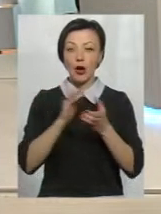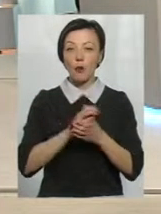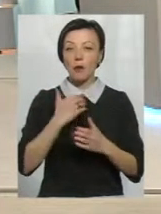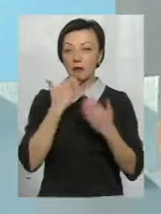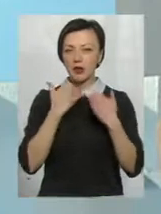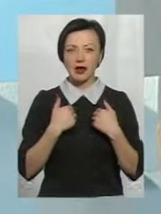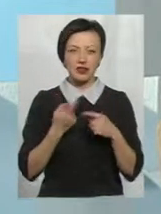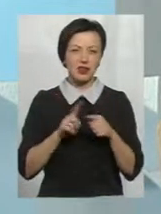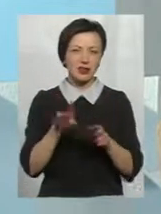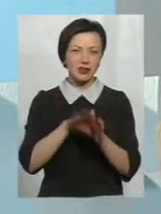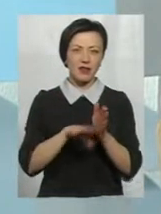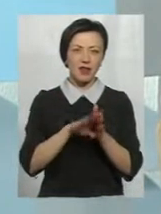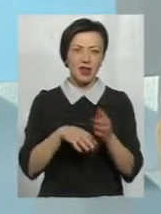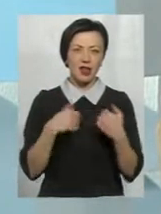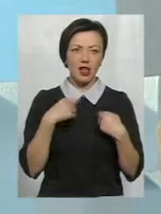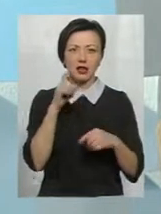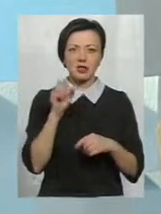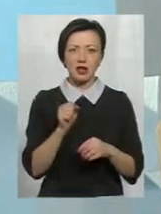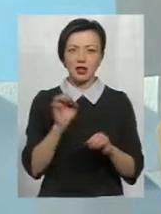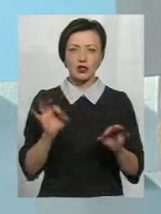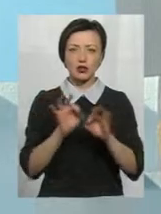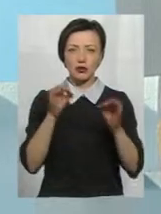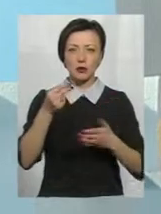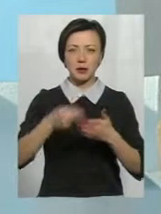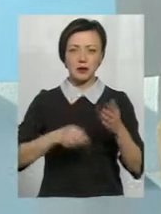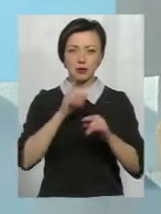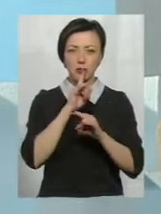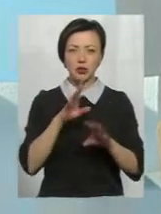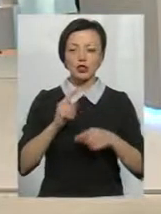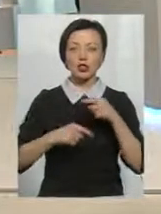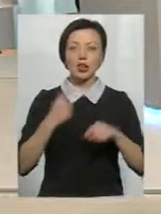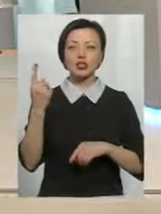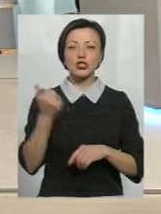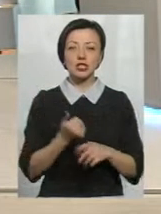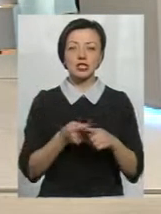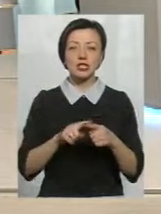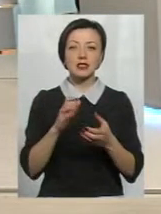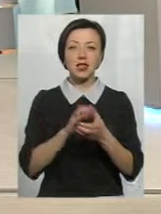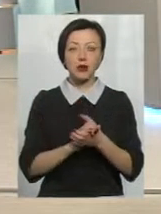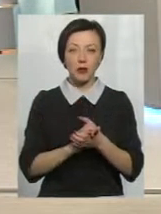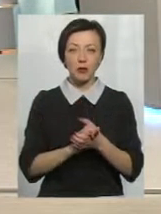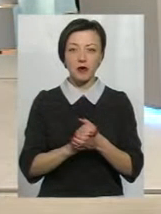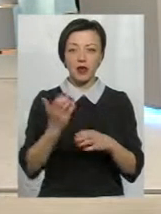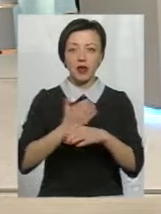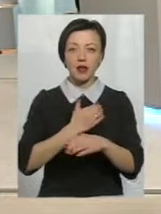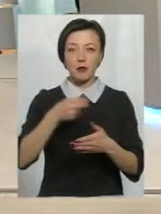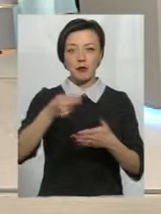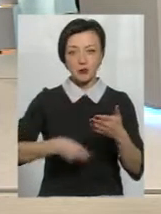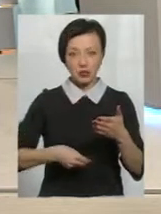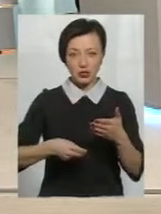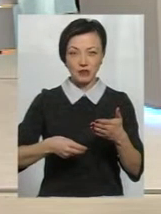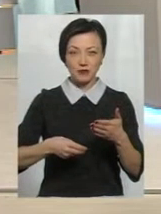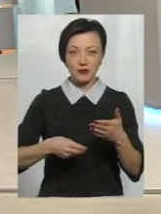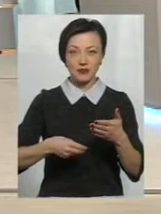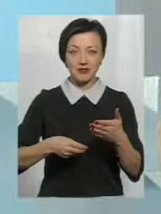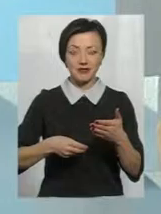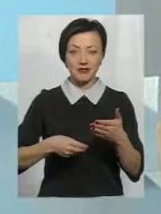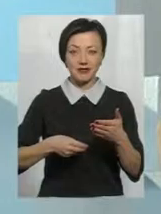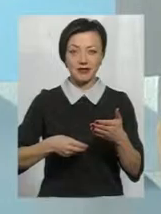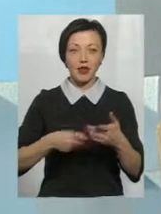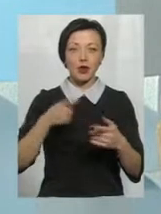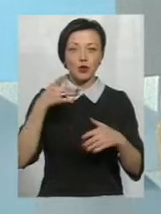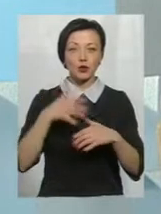це якась фігня, я за, але я не буду нічого підписувати. Буквально через тиждень цей знайомий мені кидає петицію, каже, підпиши петицію. Ну,